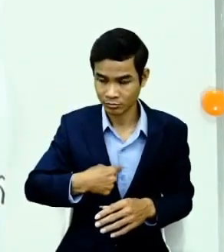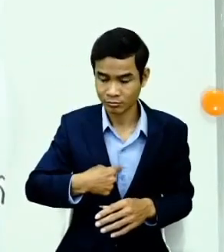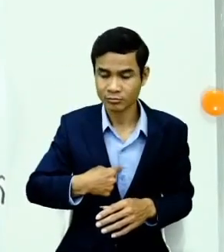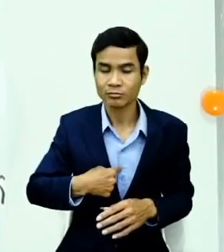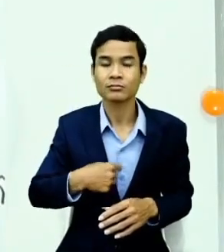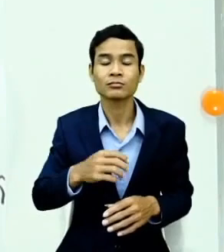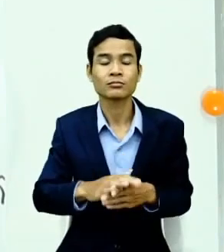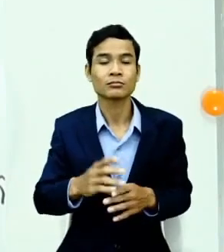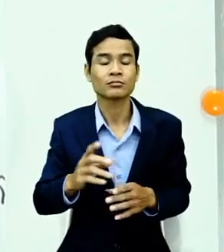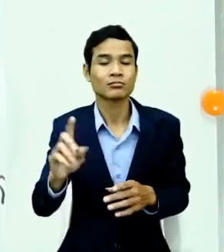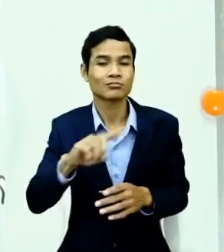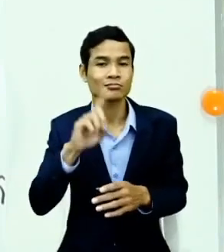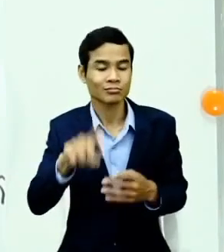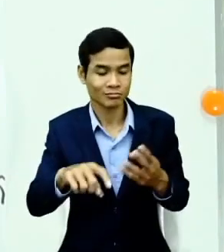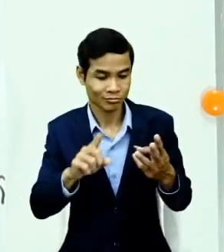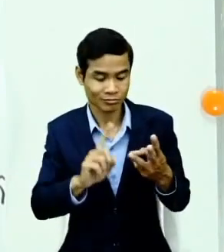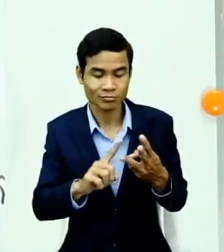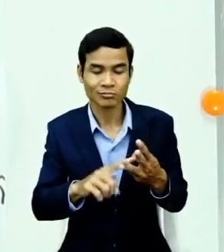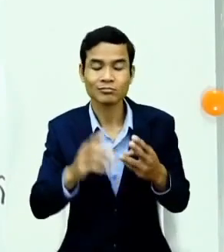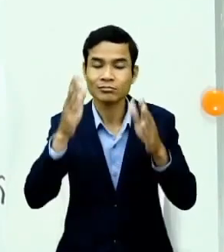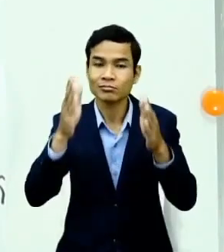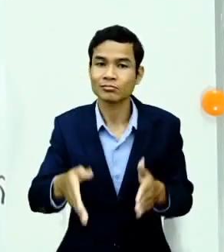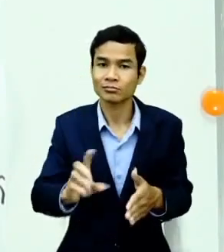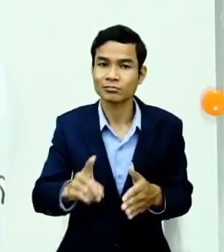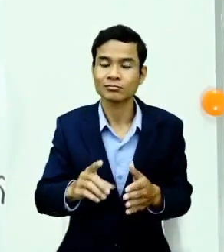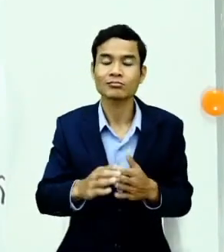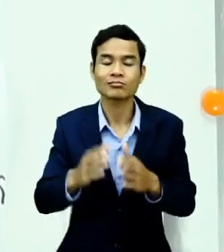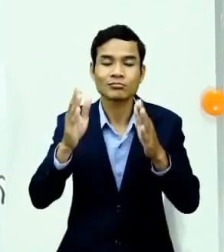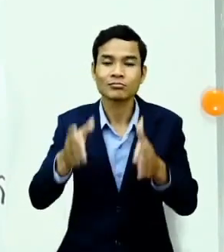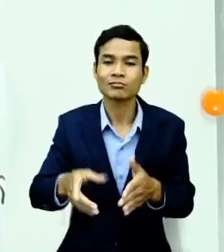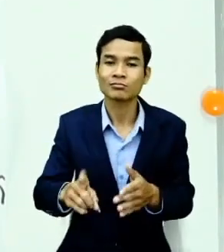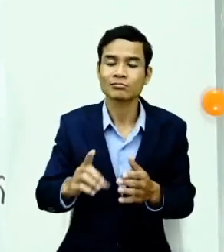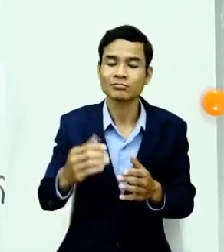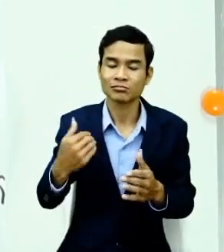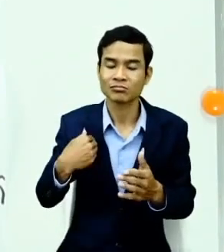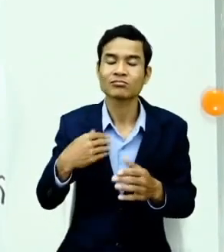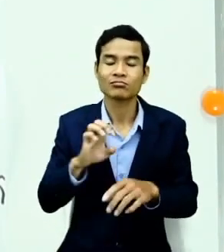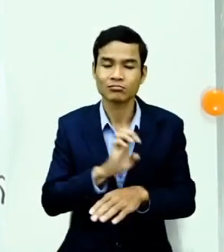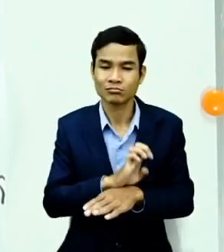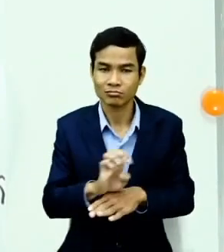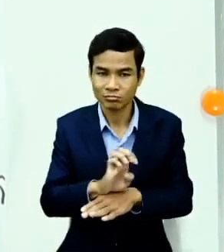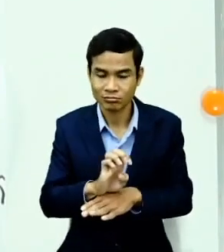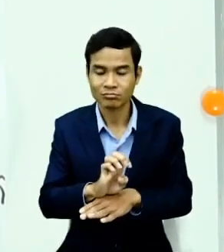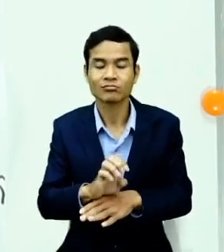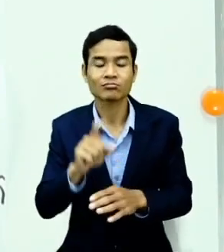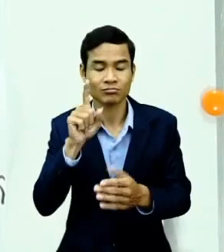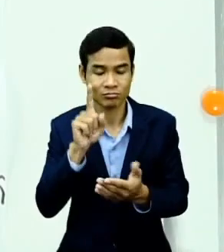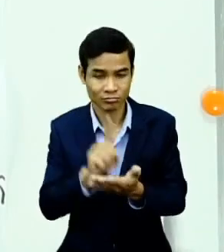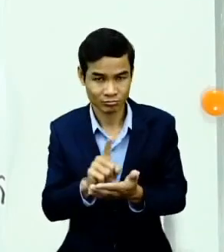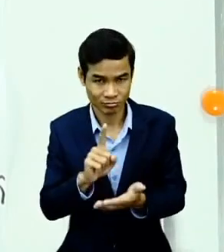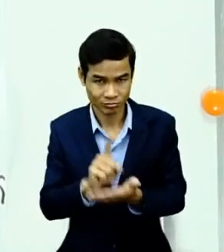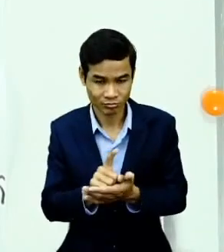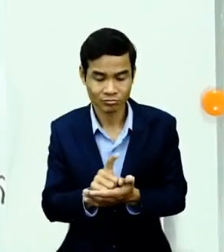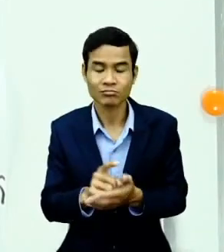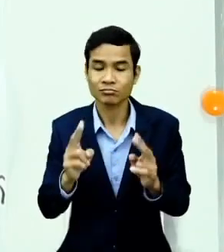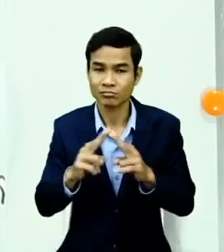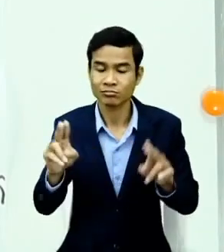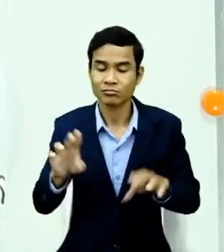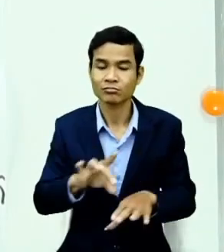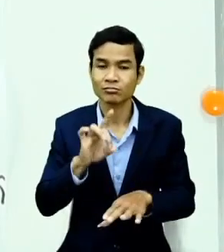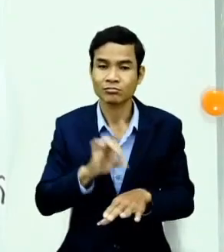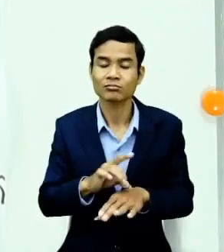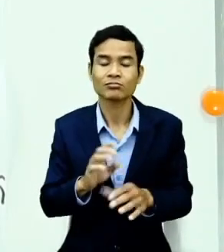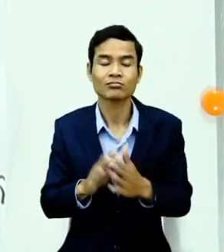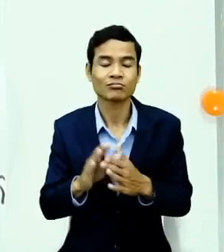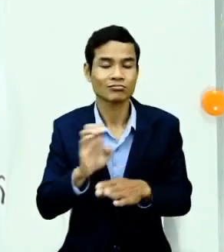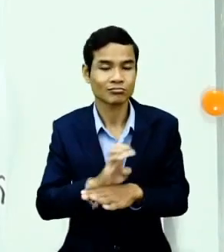cha chẳng cái xu mình cứ thà ta nè nè khá đại miến phi ra cách sầm khăn chừng kê mình chẳng con cha chẳng nè đại miến phi ra